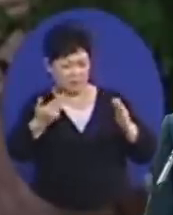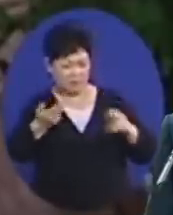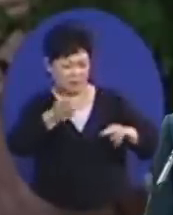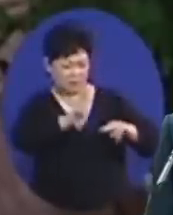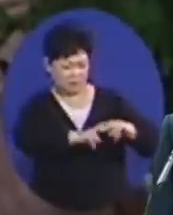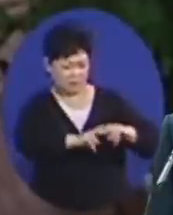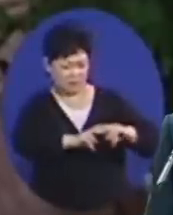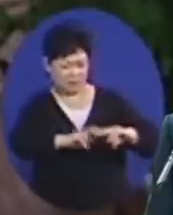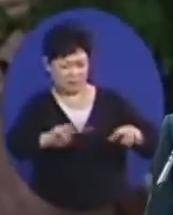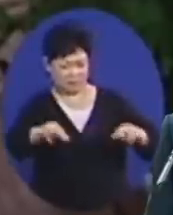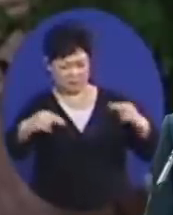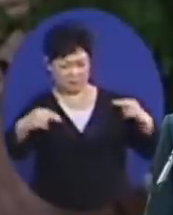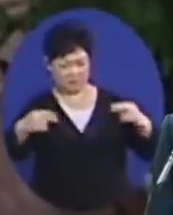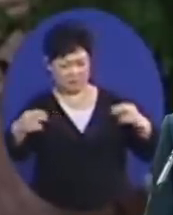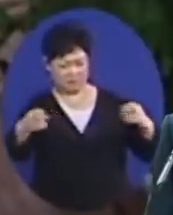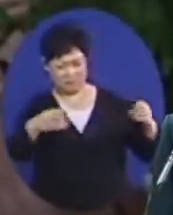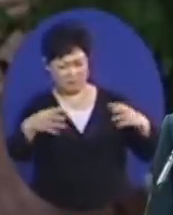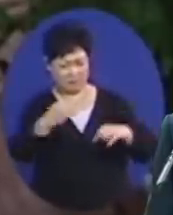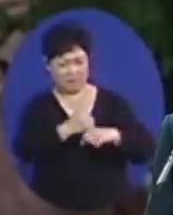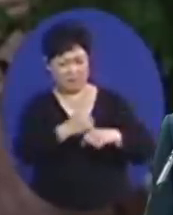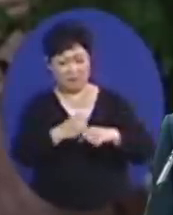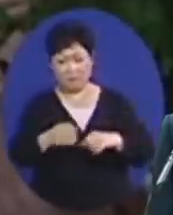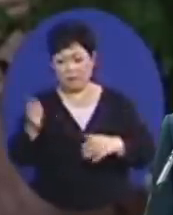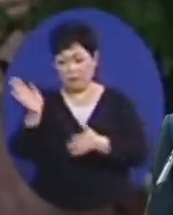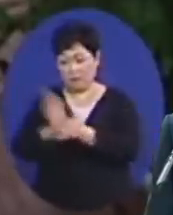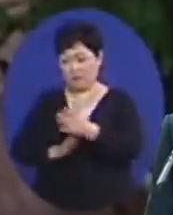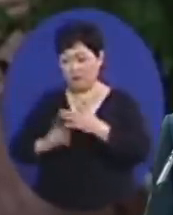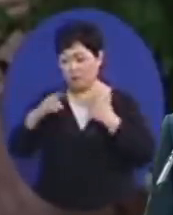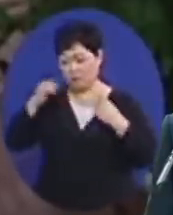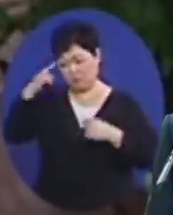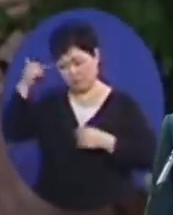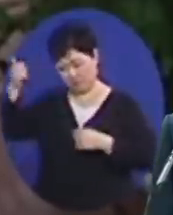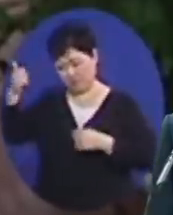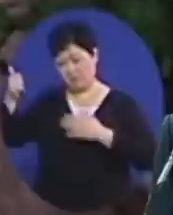목사 나 장가 좀 보내줘.